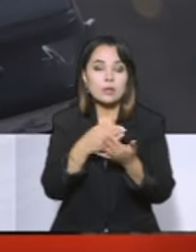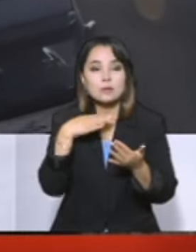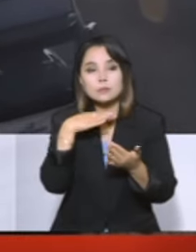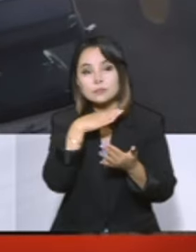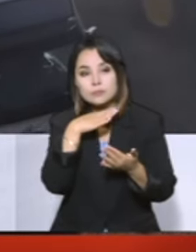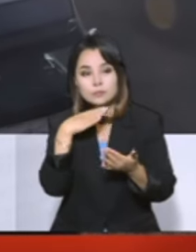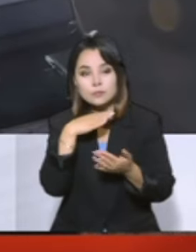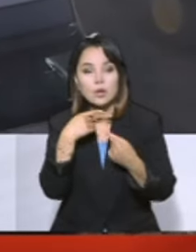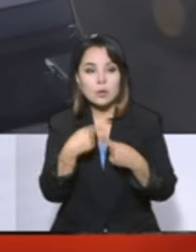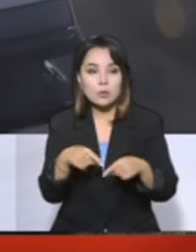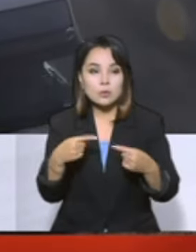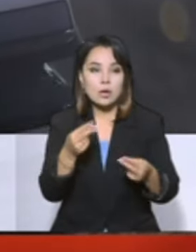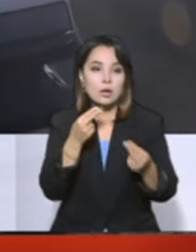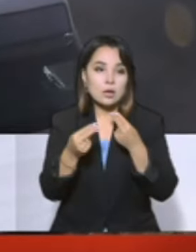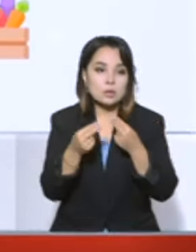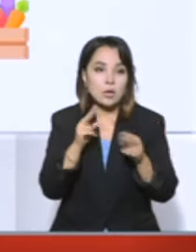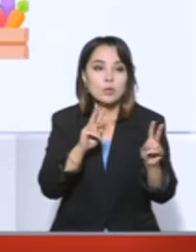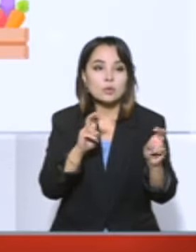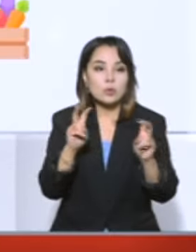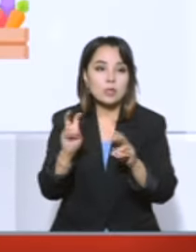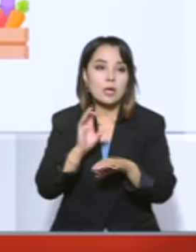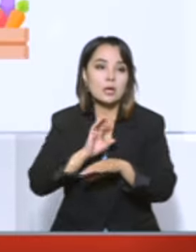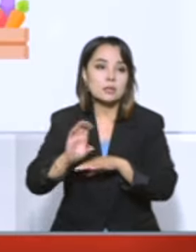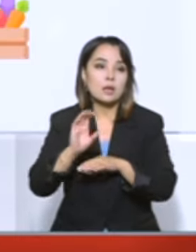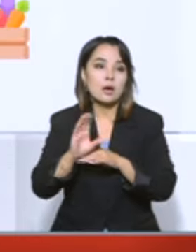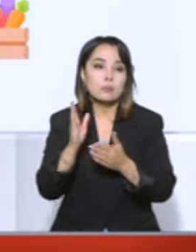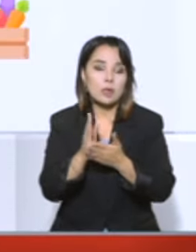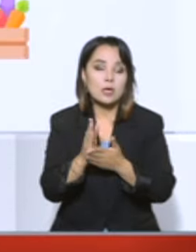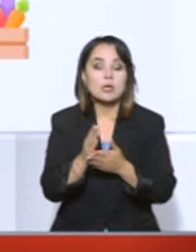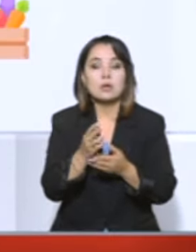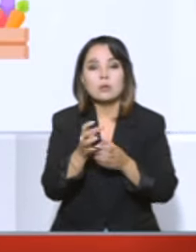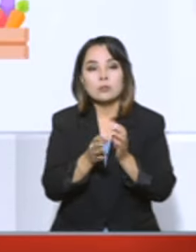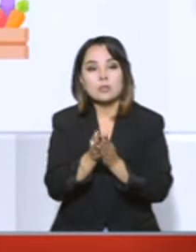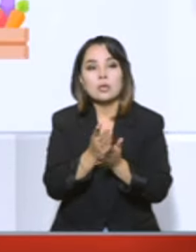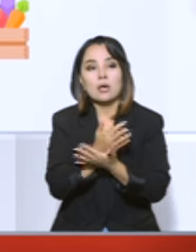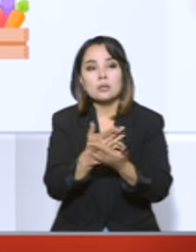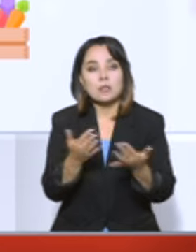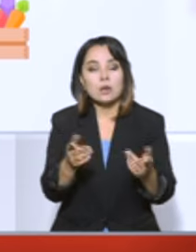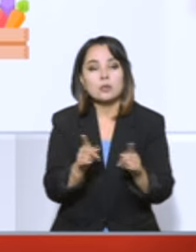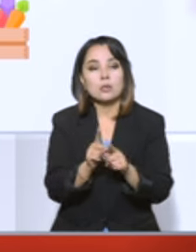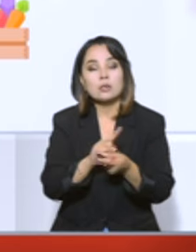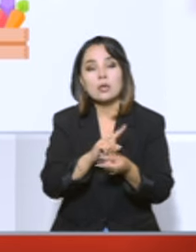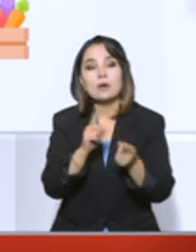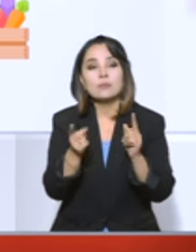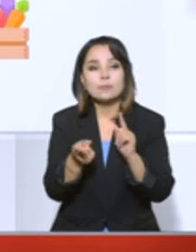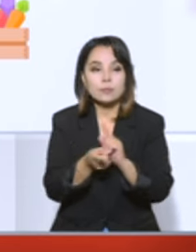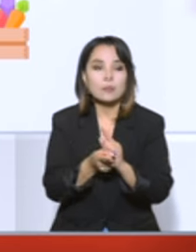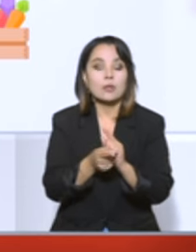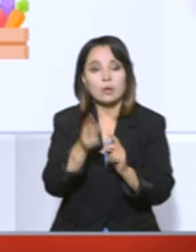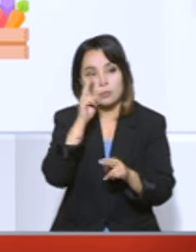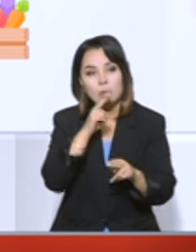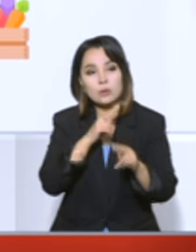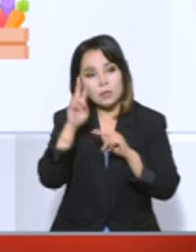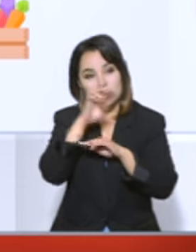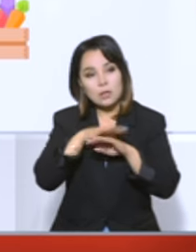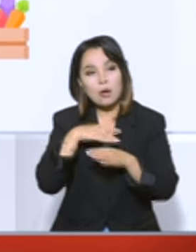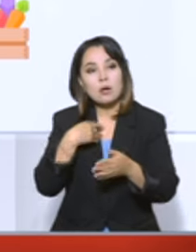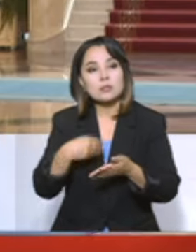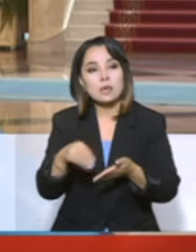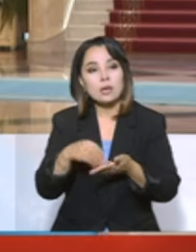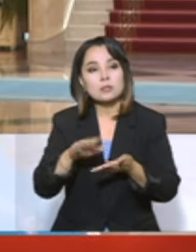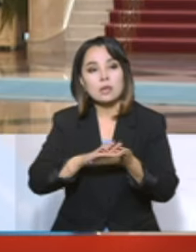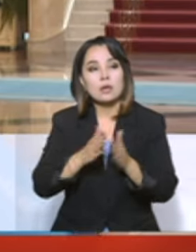және өзге де азық түлік түрлерін экспорттаймыз. Ал жеміс жидек, көкөніс түрлерін керісінше бауырлас елден сатып алып